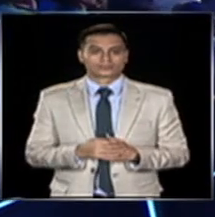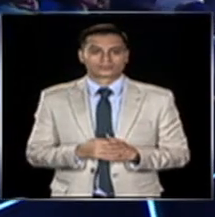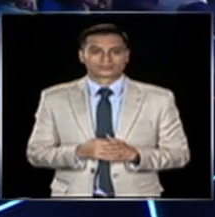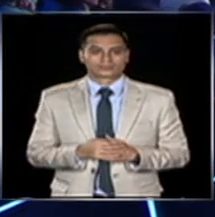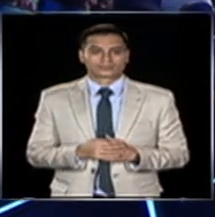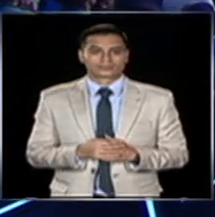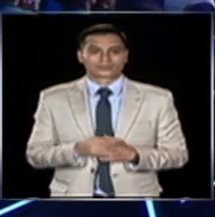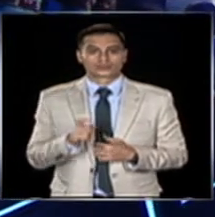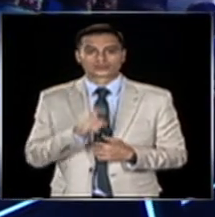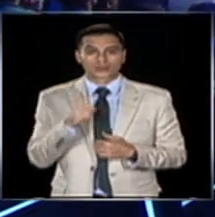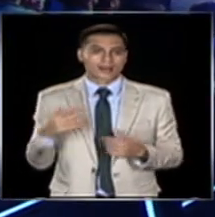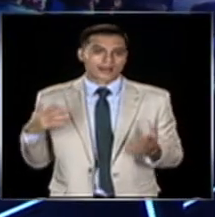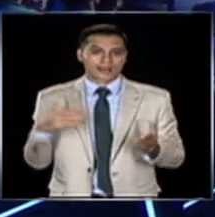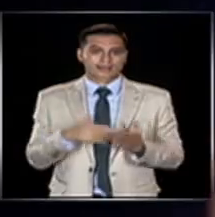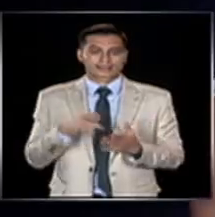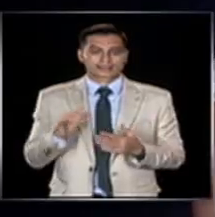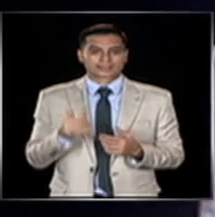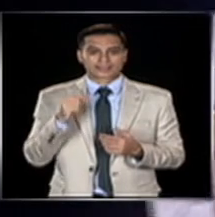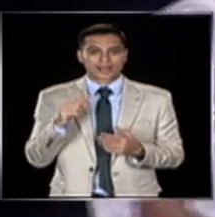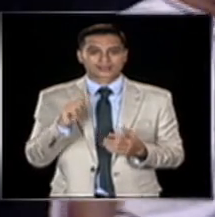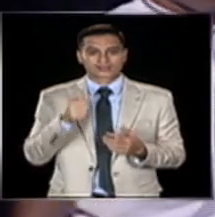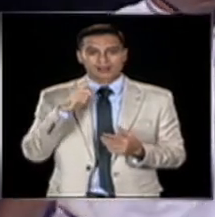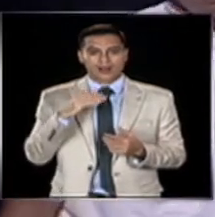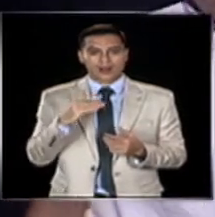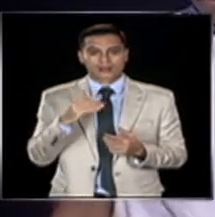زياد صالح والسؤال الأخير.